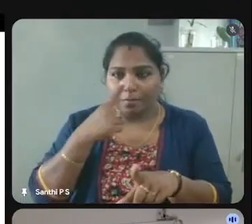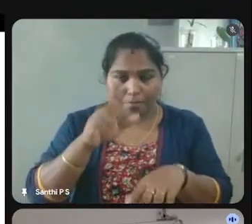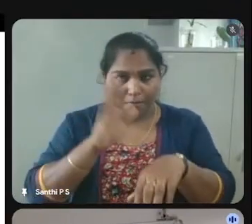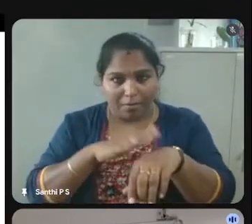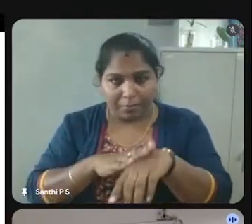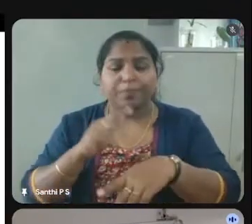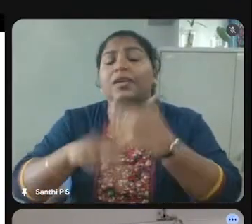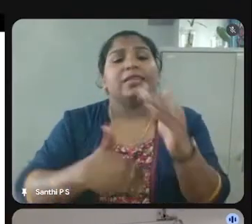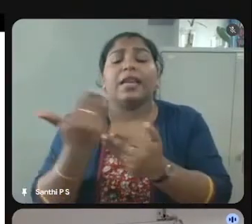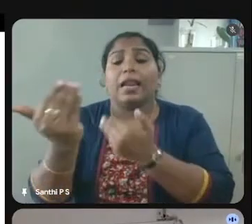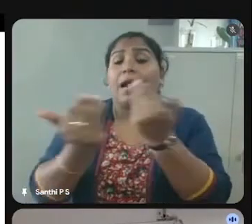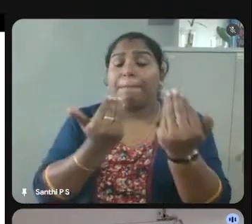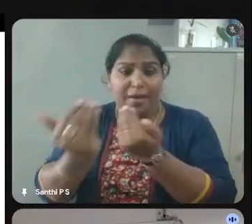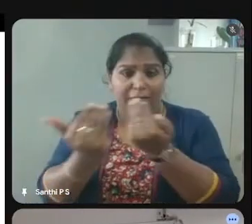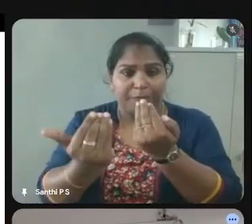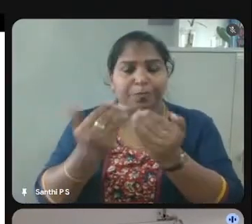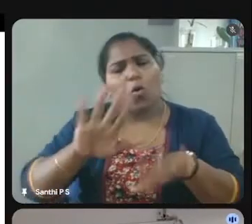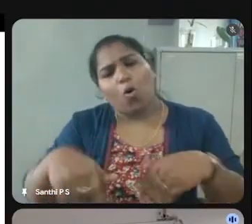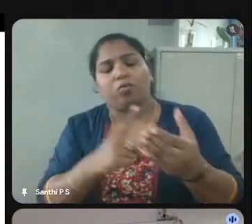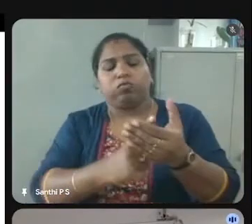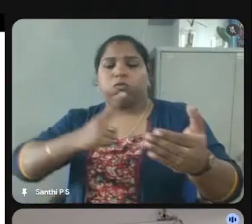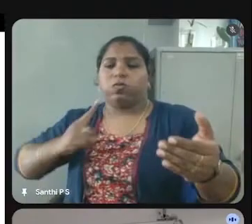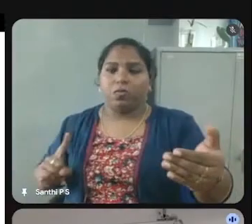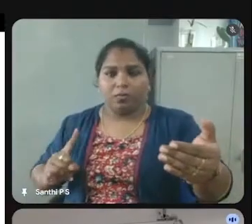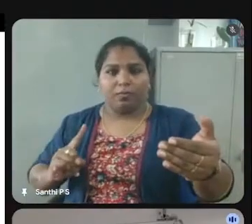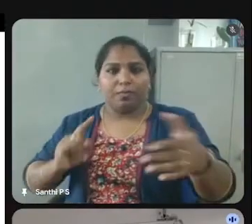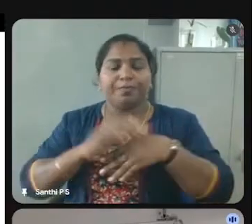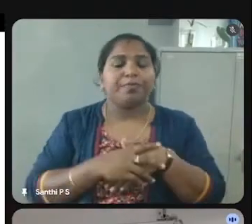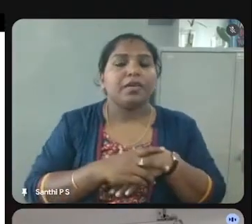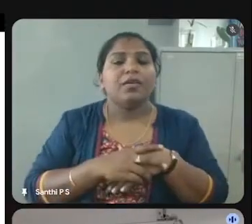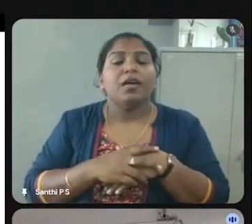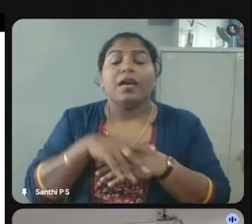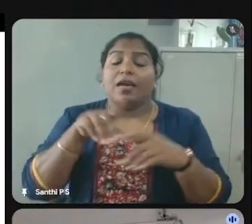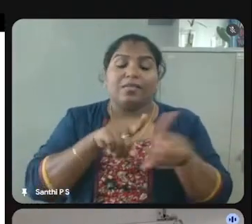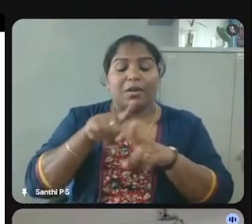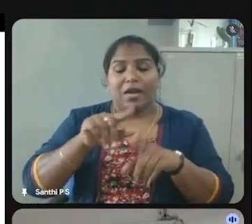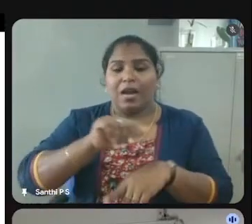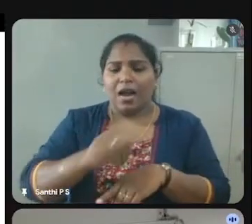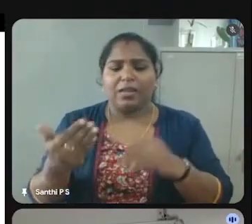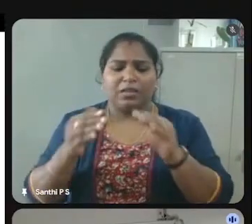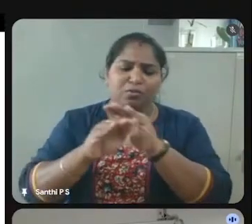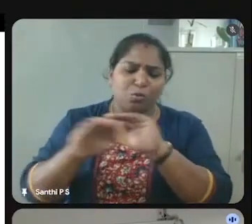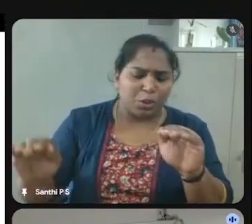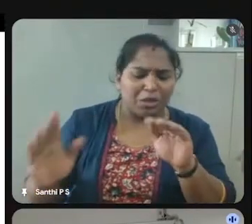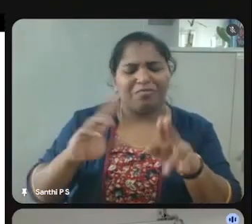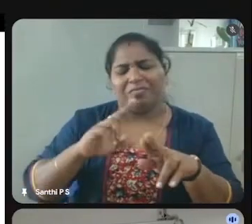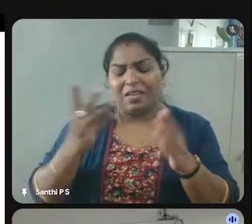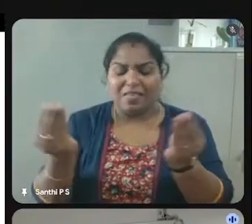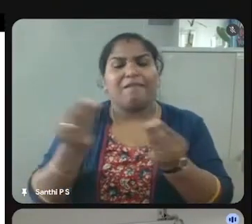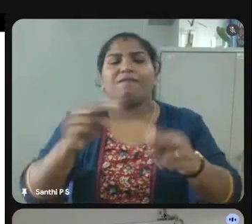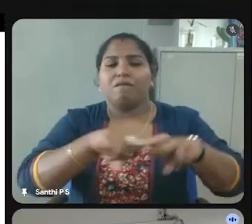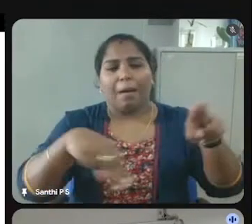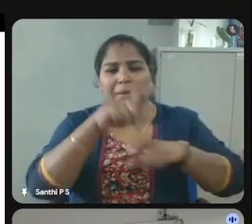താരതമ്യം ചെയ്യുന്നു, അല്ലെങ്കിൽ ഒറ്റപ്പെടുന്നു. ഇപ്പോ മറ്റു കുട്ടികളെ വെച്ചിട്ട് ഇപ്പൊ ചില കുടുംബാംഗങ്ങൾ തന്നെ ചെയ്യുന്നത് നമ്മൾ കണ്ടുവരുന്ന